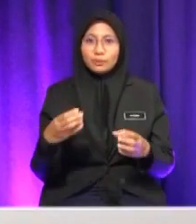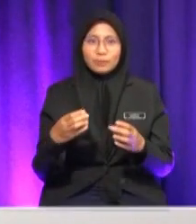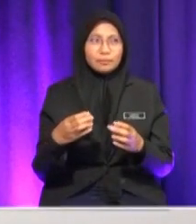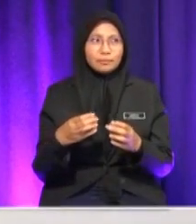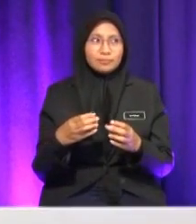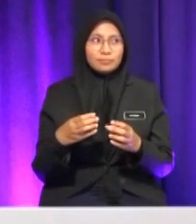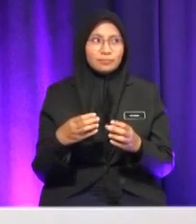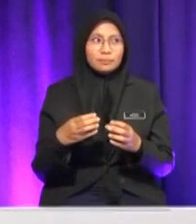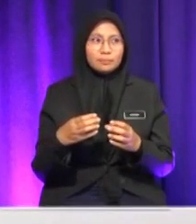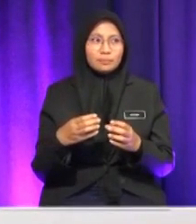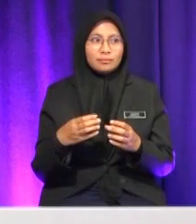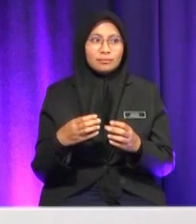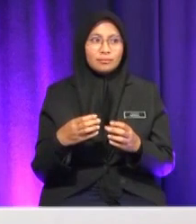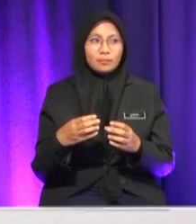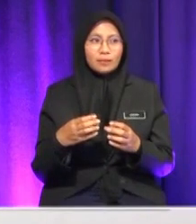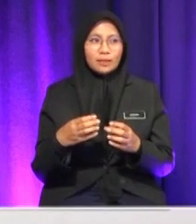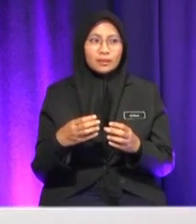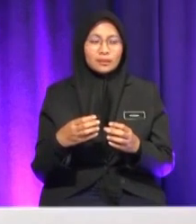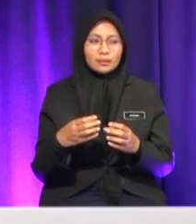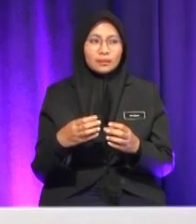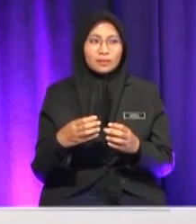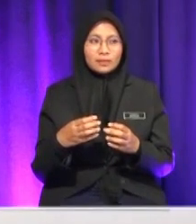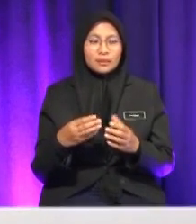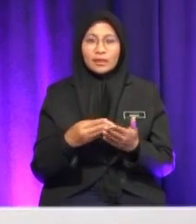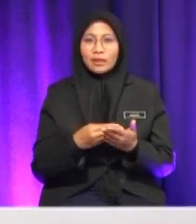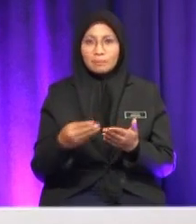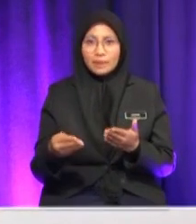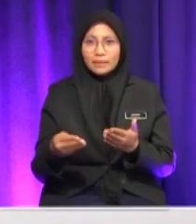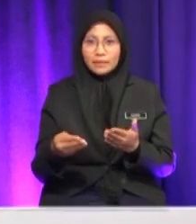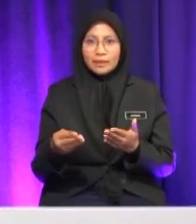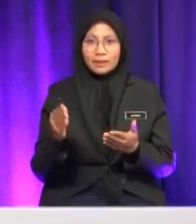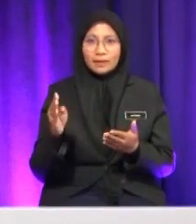Pernah tak nampak mak Subhanu simpan resit? Bila ibu saya membayar